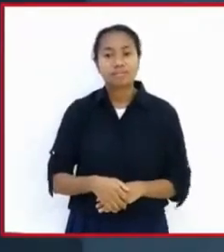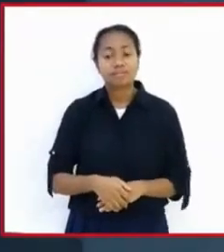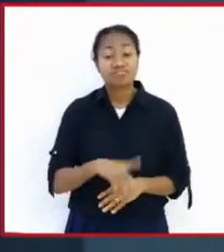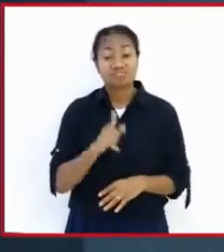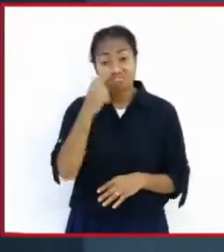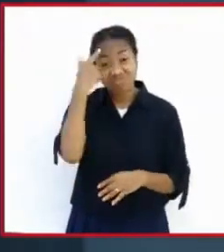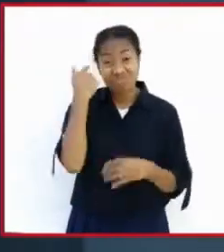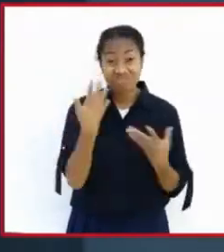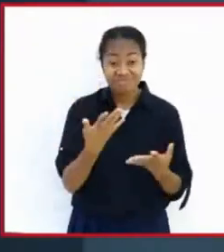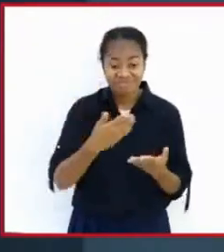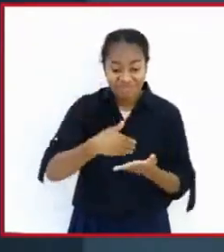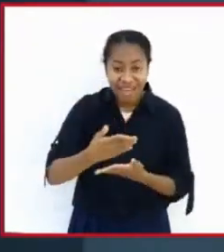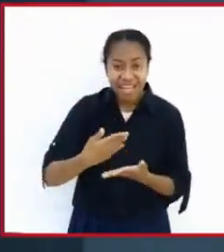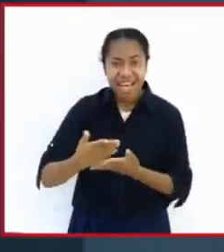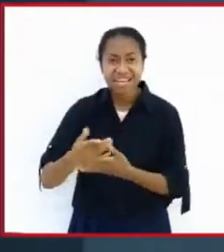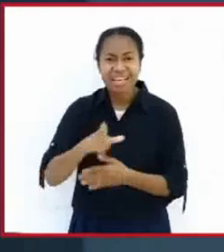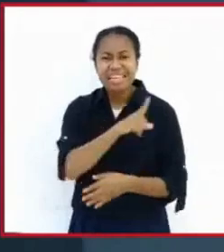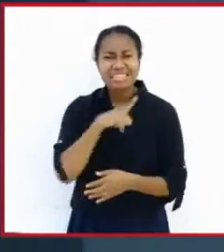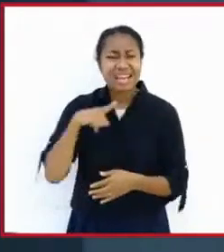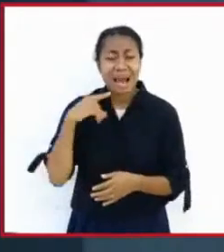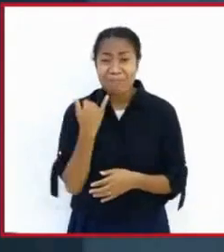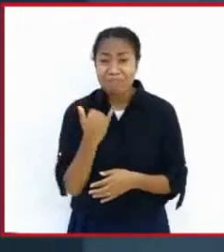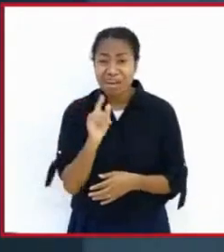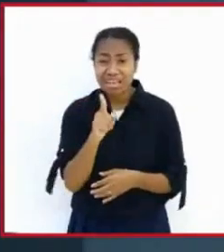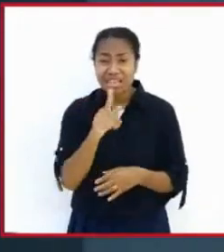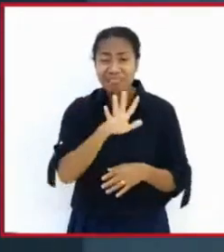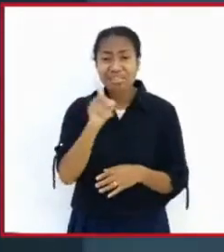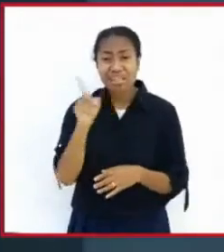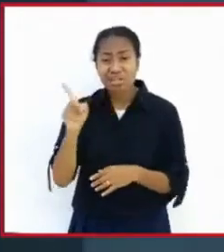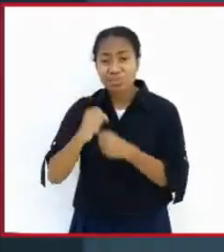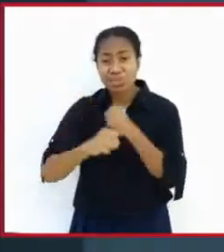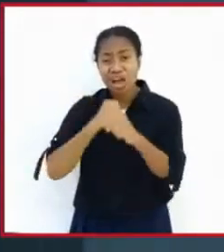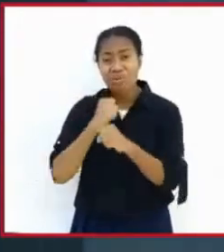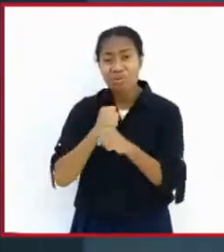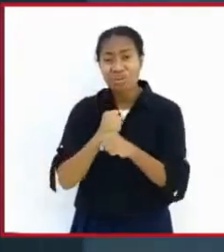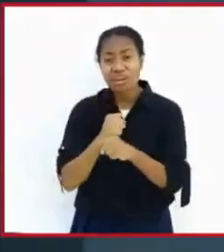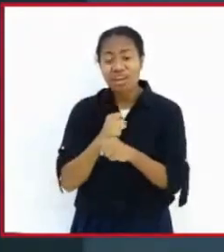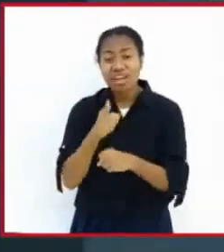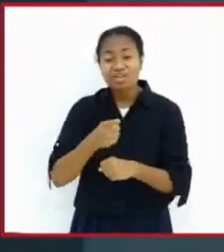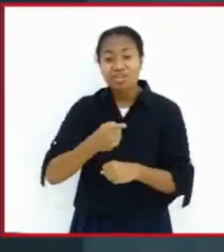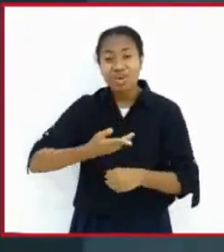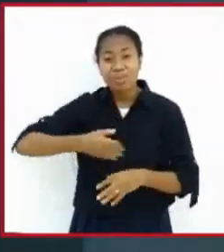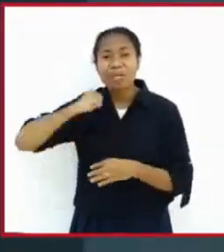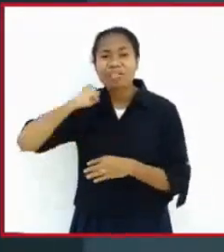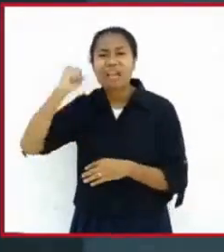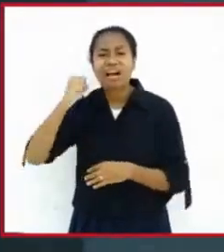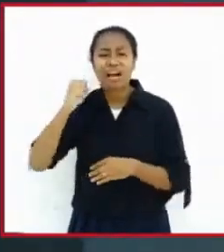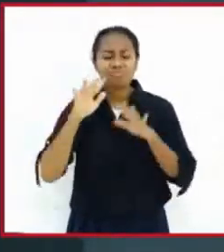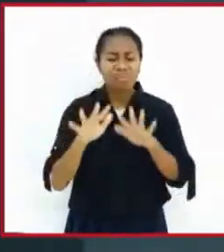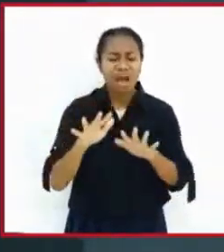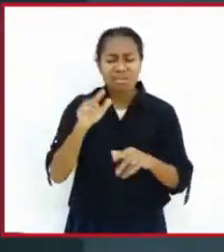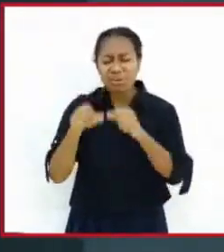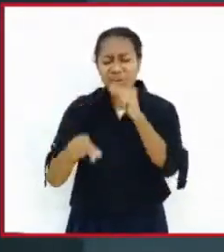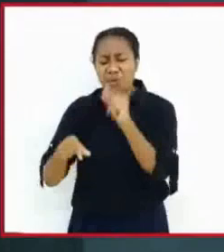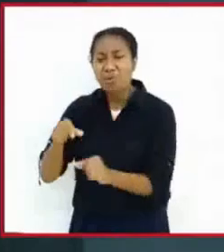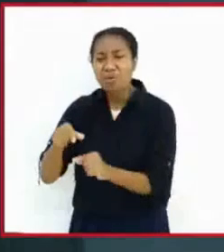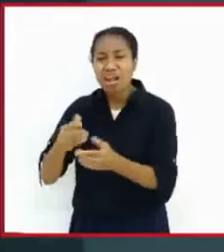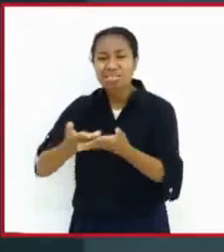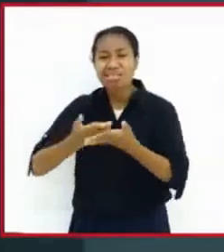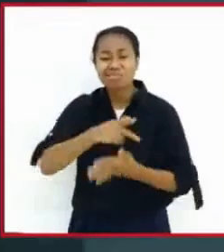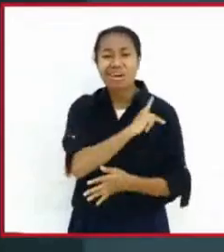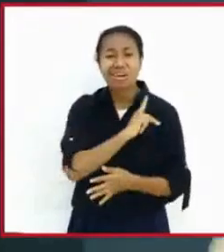Hai karena pelayanannya selama 51 tahun memenangkan begitu banyak orang Bagi Kristus